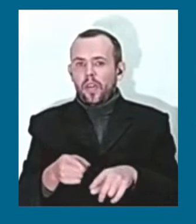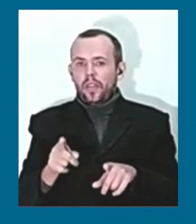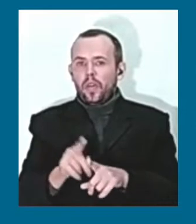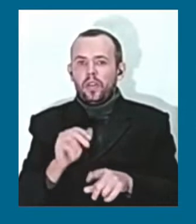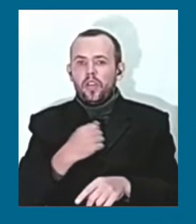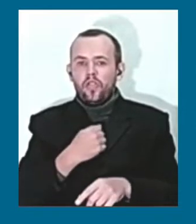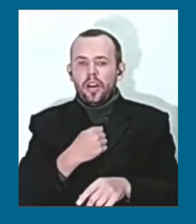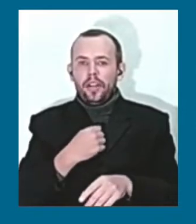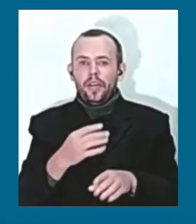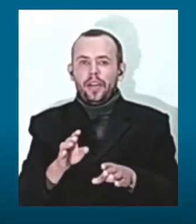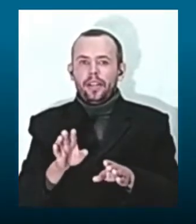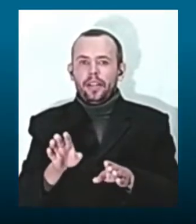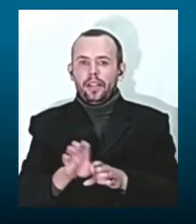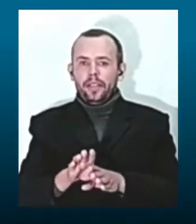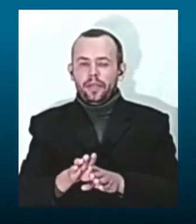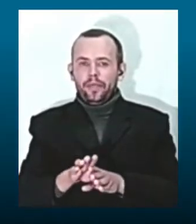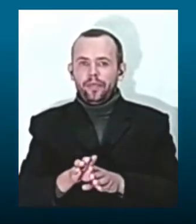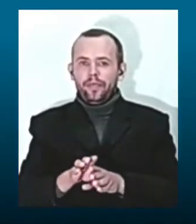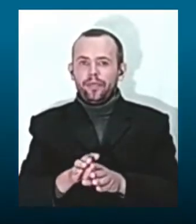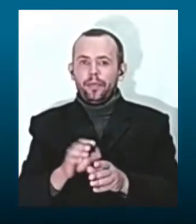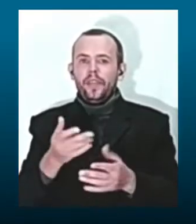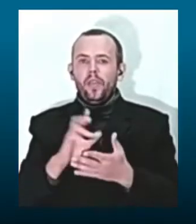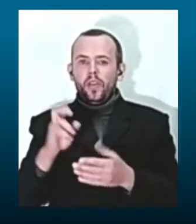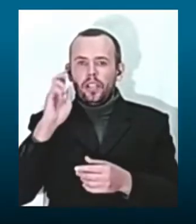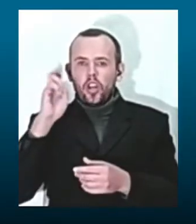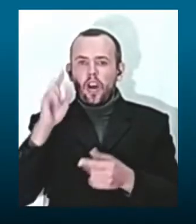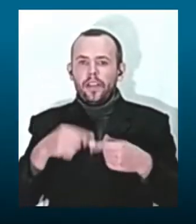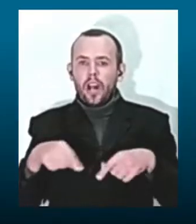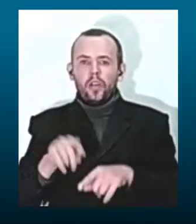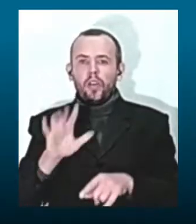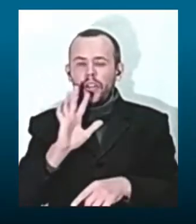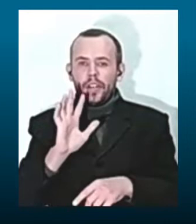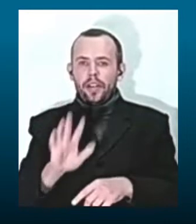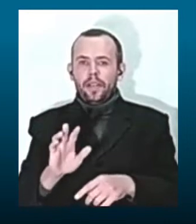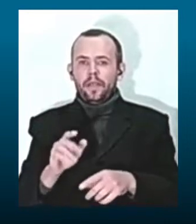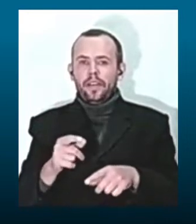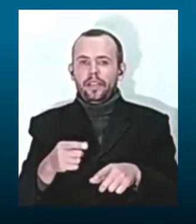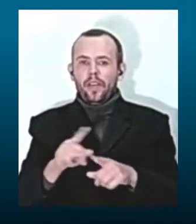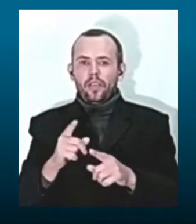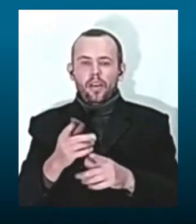Державные органы, они любят статистику, они ее обожают.